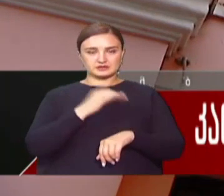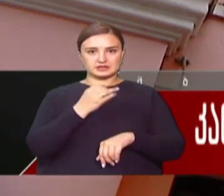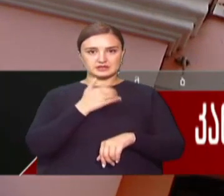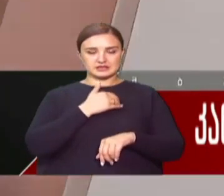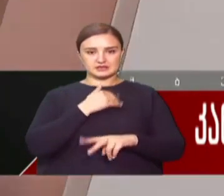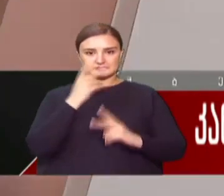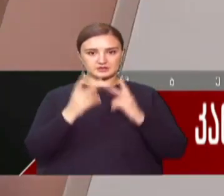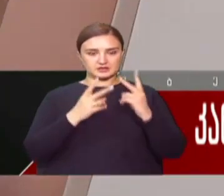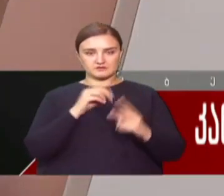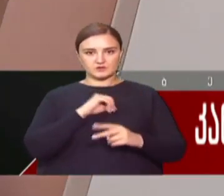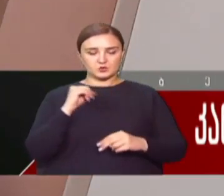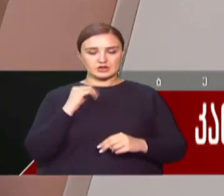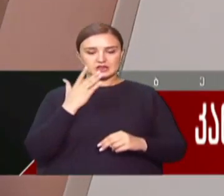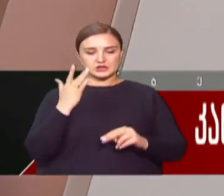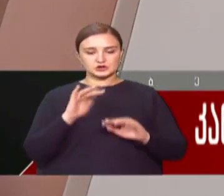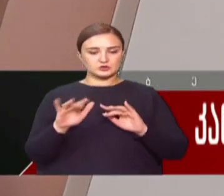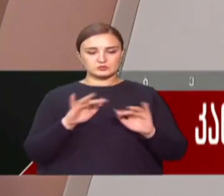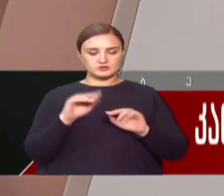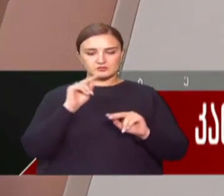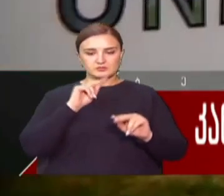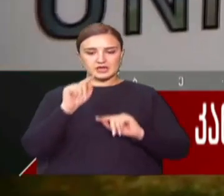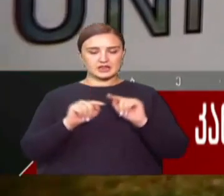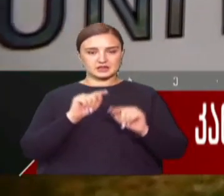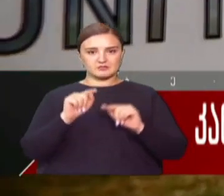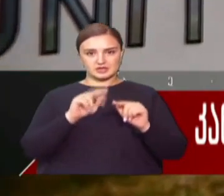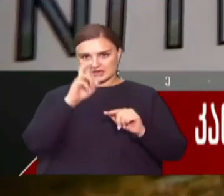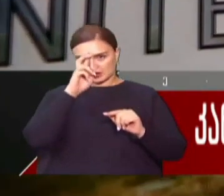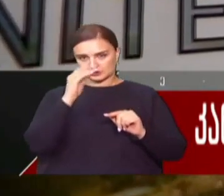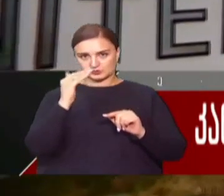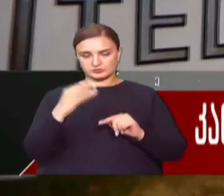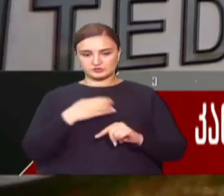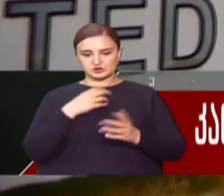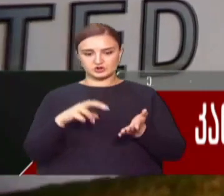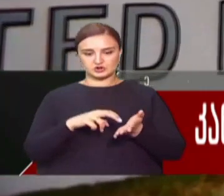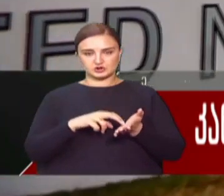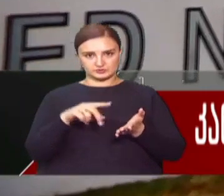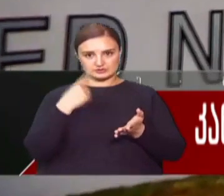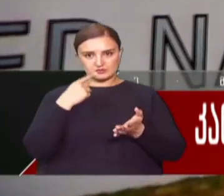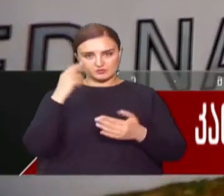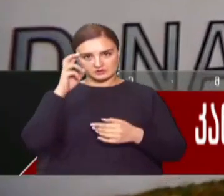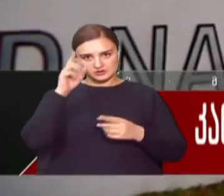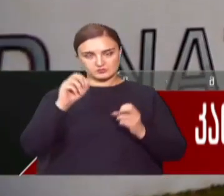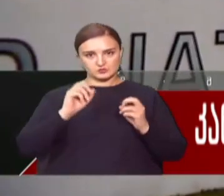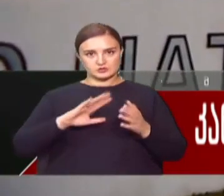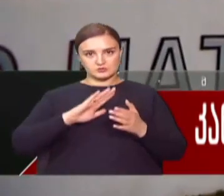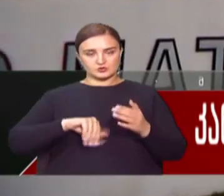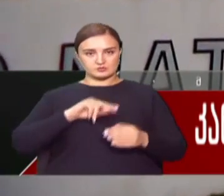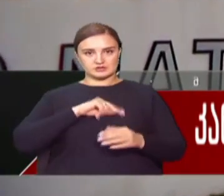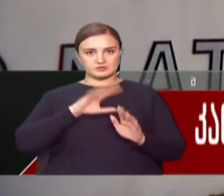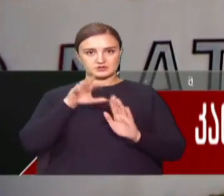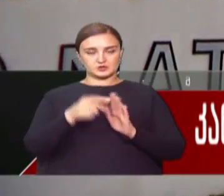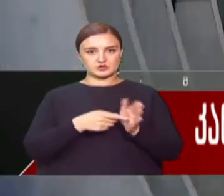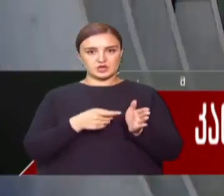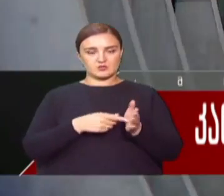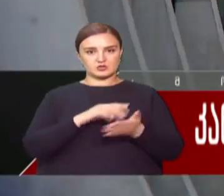ხედავს, თავად ნაციონალური მოძრაობა ბრალდებების აბსურდულობაზე და ხელისუფლების შიშებზე მიუთითებს. სახელმწიფო უსაფრთხოების სამსახურში